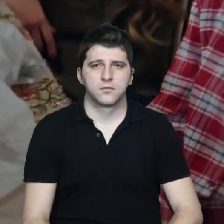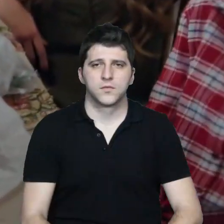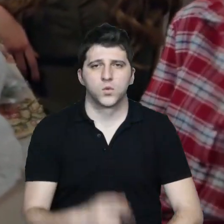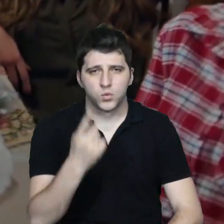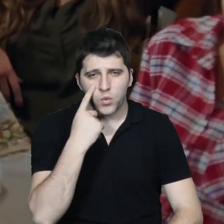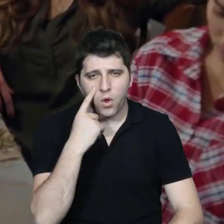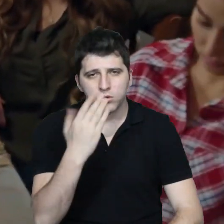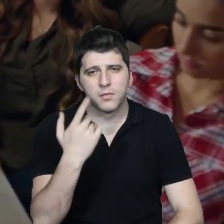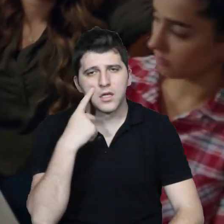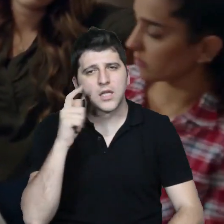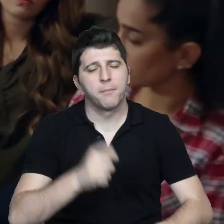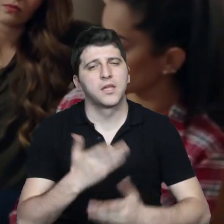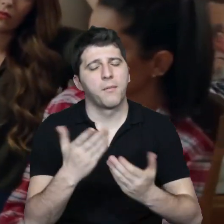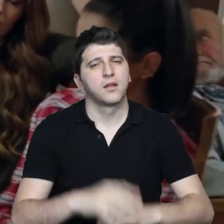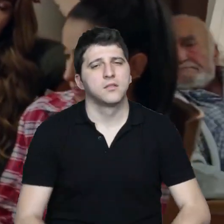Görüyor musunuz şunun yaptığını?